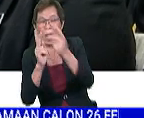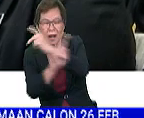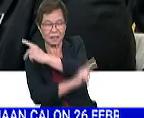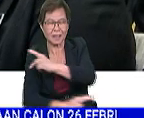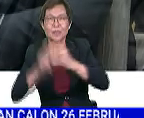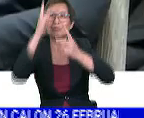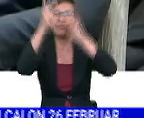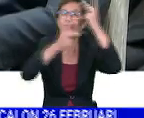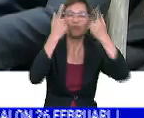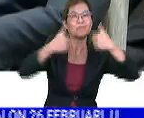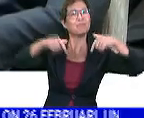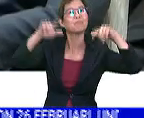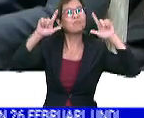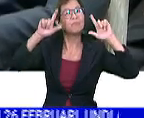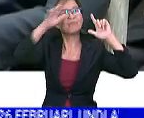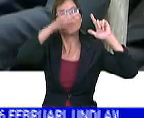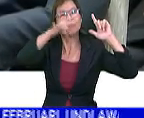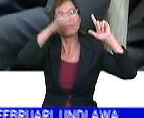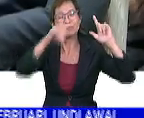negeri pelancongan terkemuka